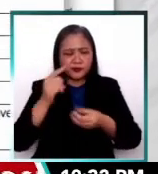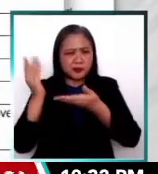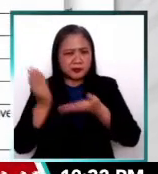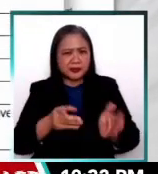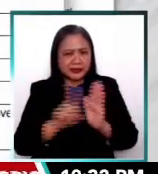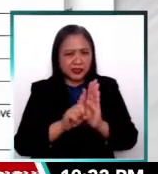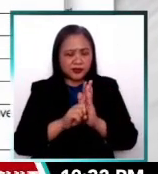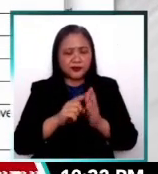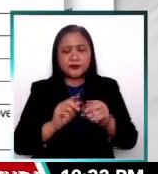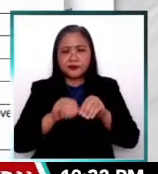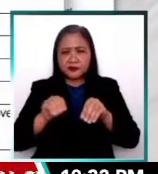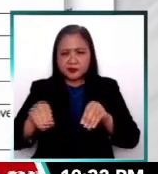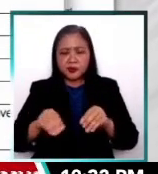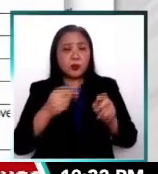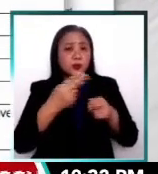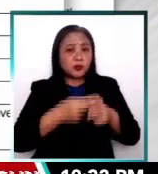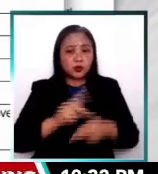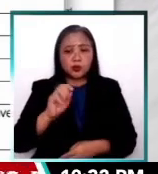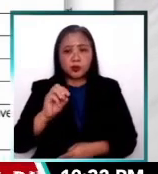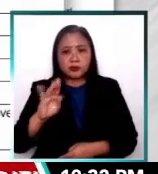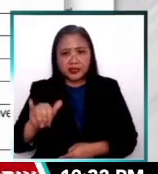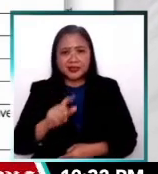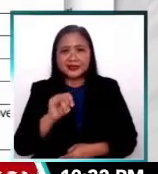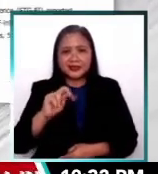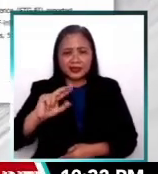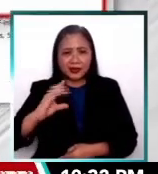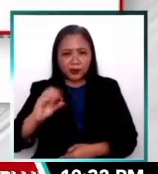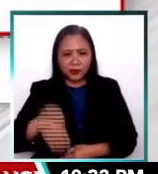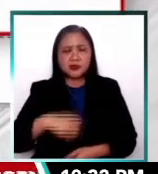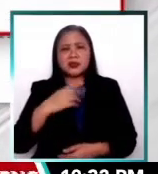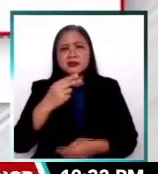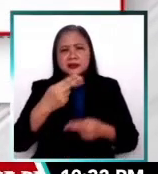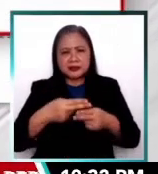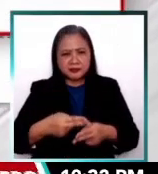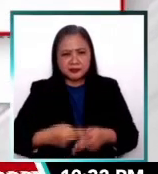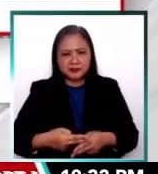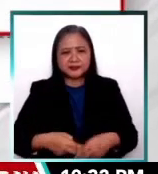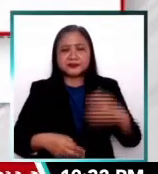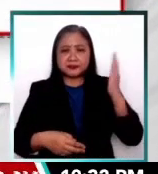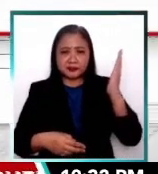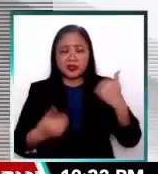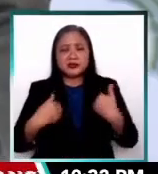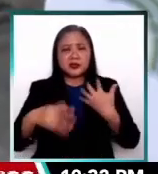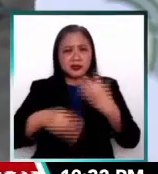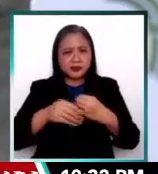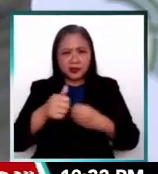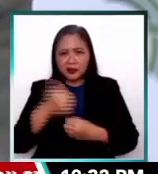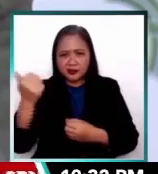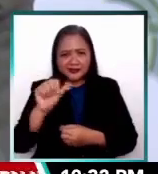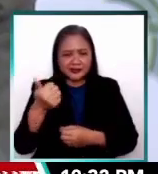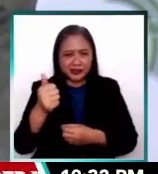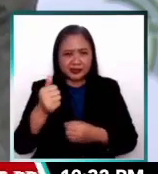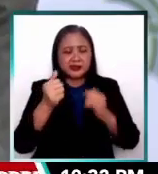ang isang Toby Chanco, isang Mayor Jun Jamante at isang Jerry Teves. Kasama rin sa listahan ang 10 iba pang individual. Sabi naman